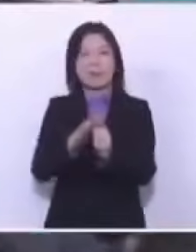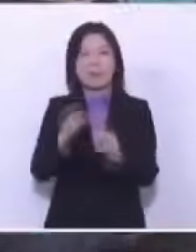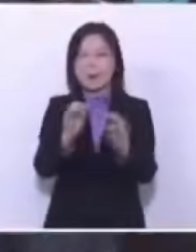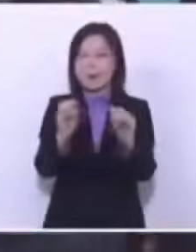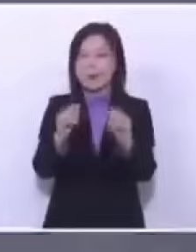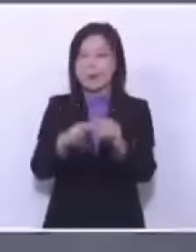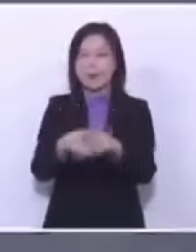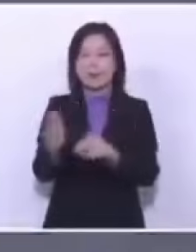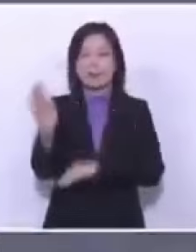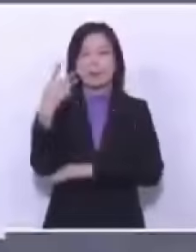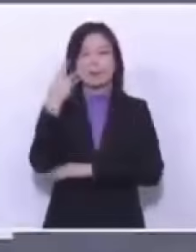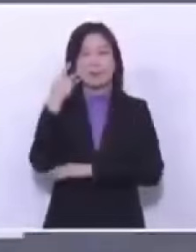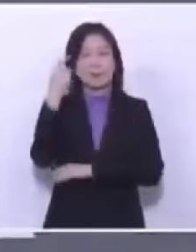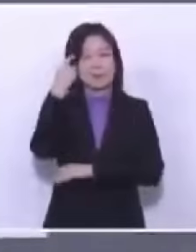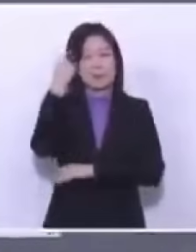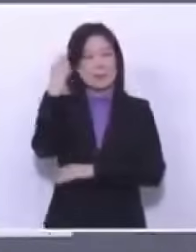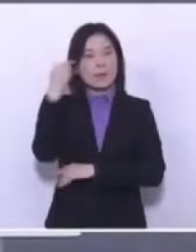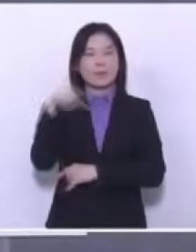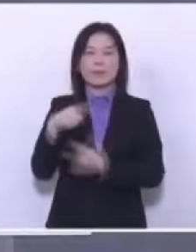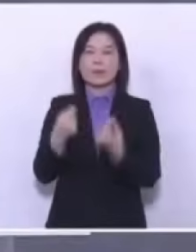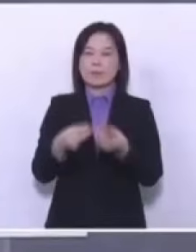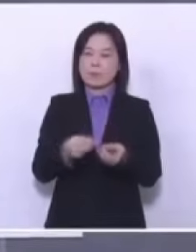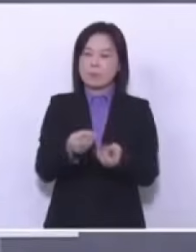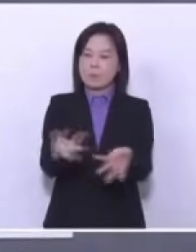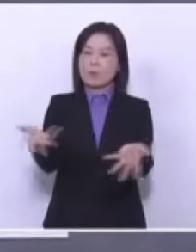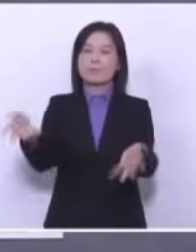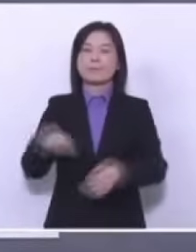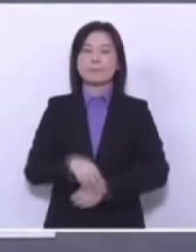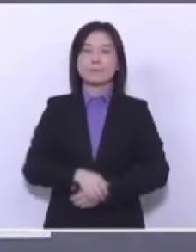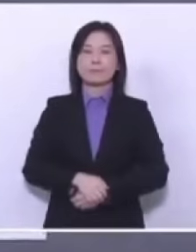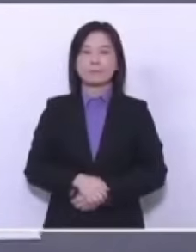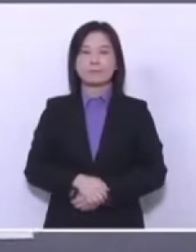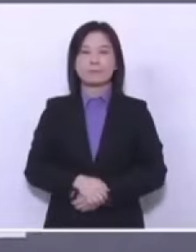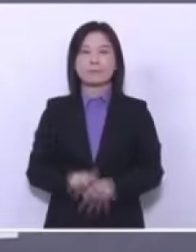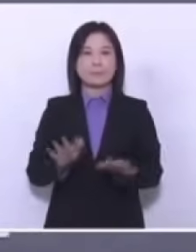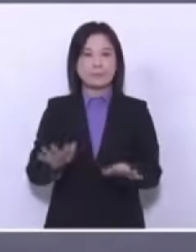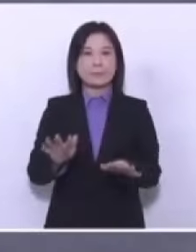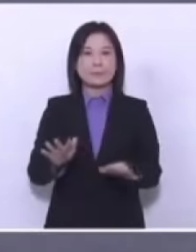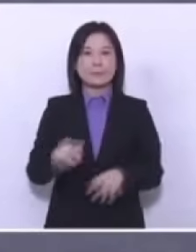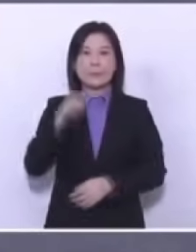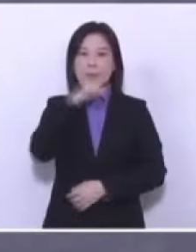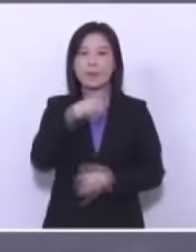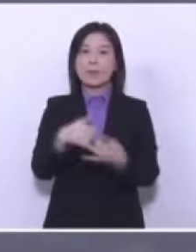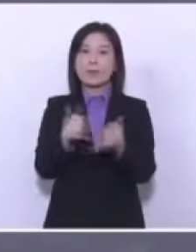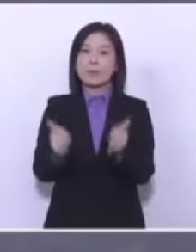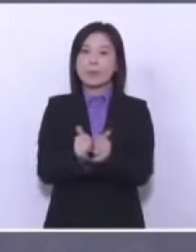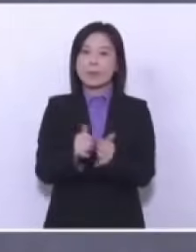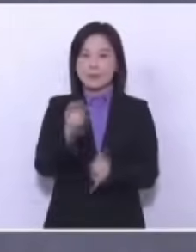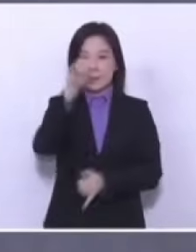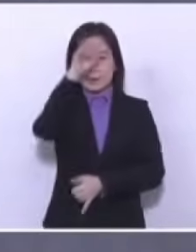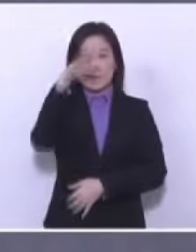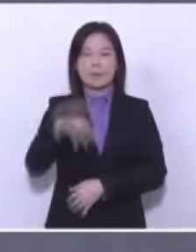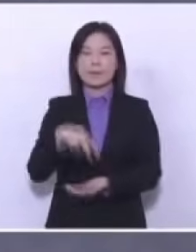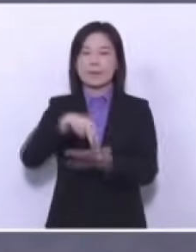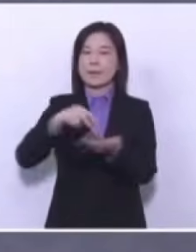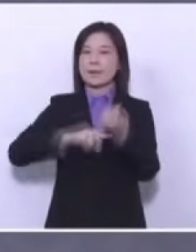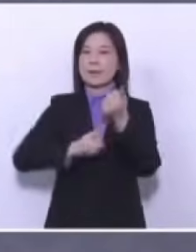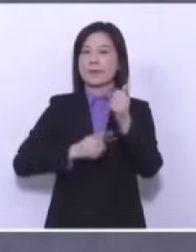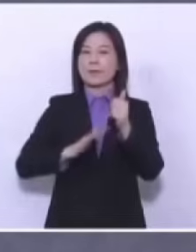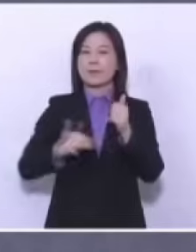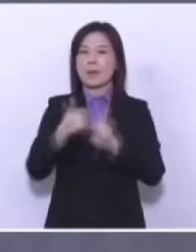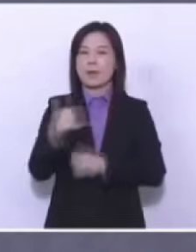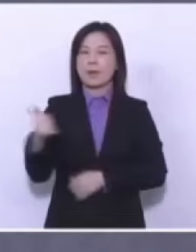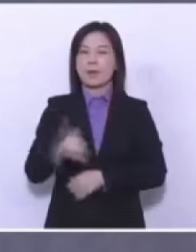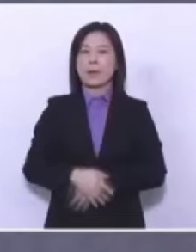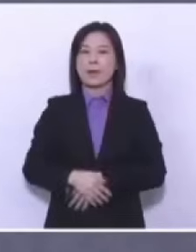政治价值带进国会。这一次，台湾民众党的立委一定要突